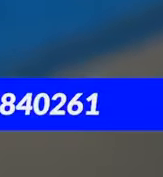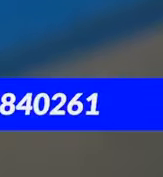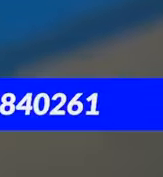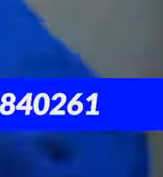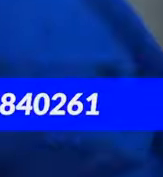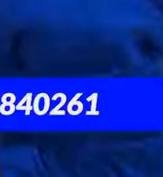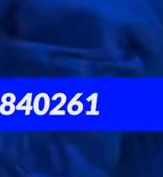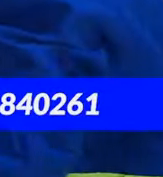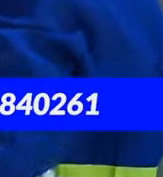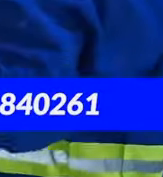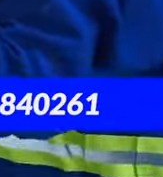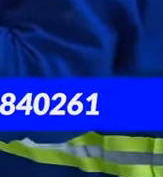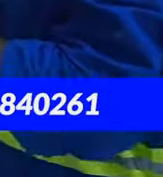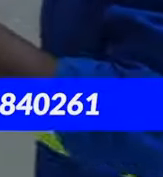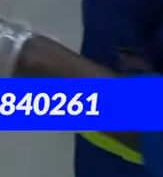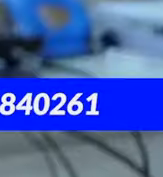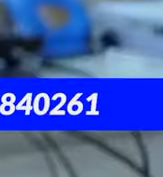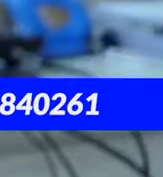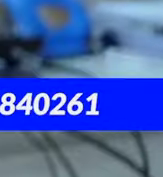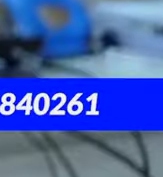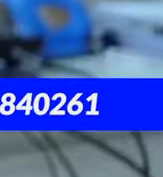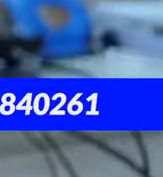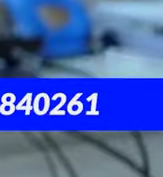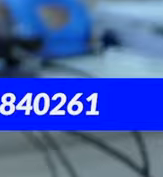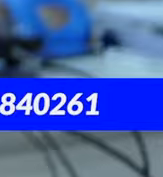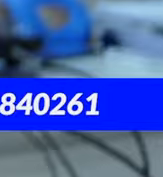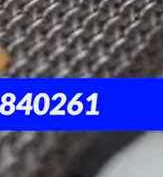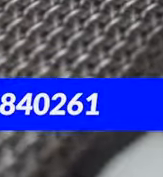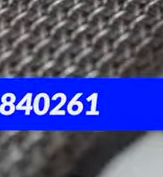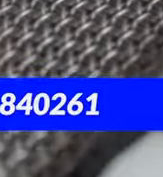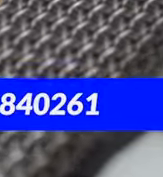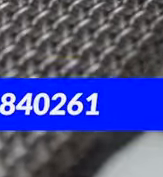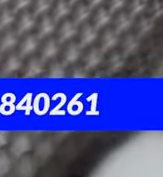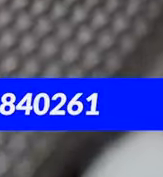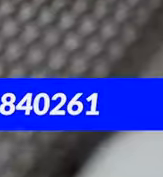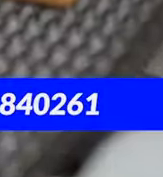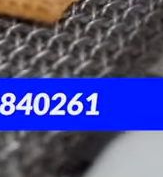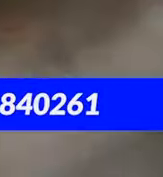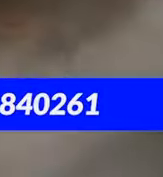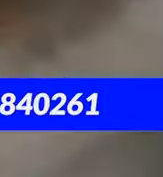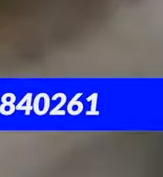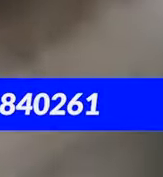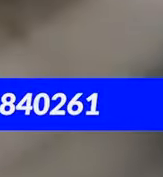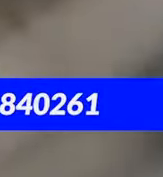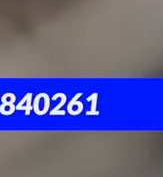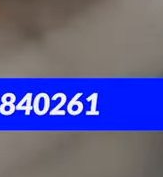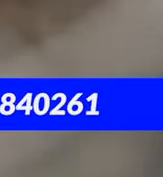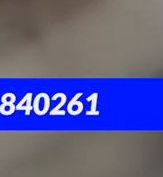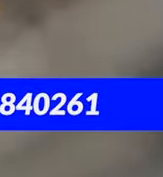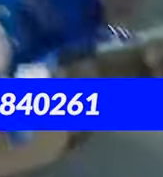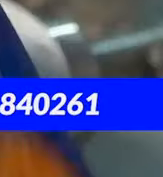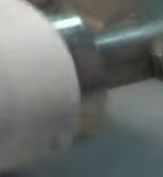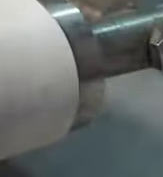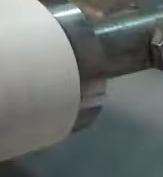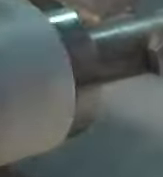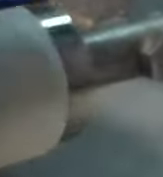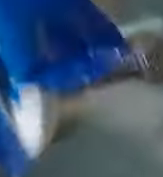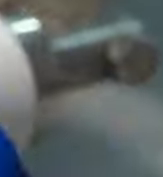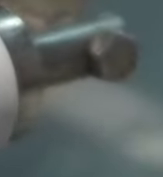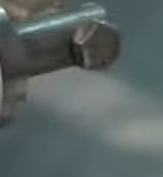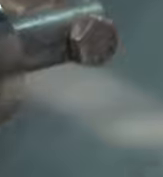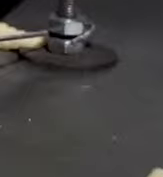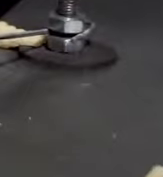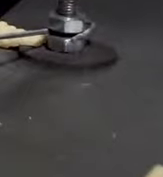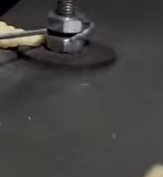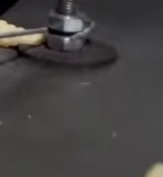biskuti zinazotokana na malighafi zenye ubora. Tunakidhi vigezo vyote ambavyo serikali